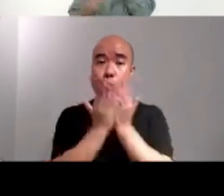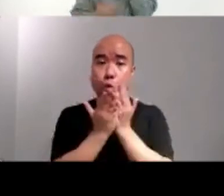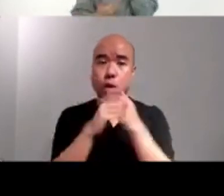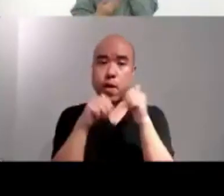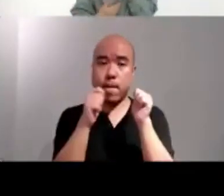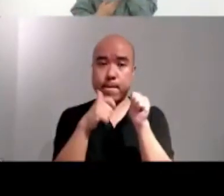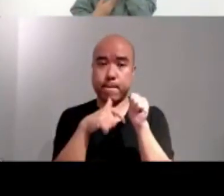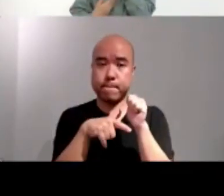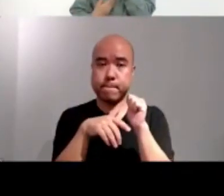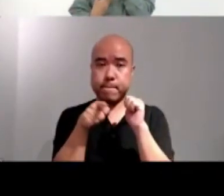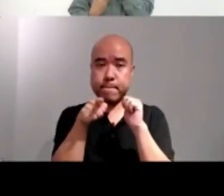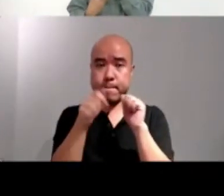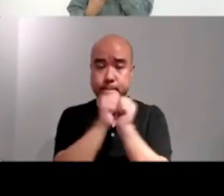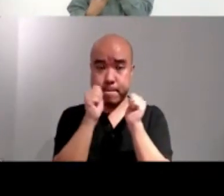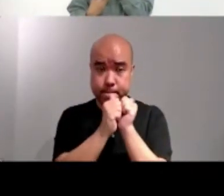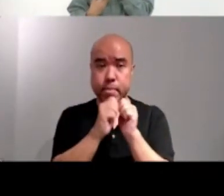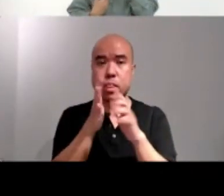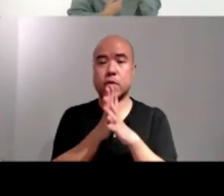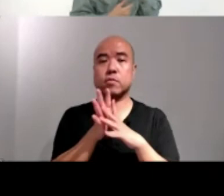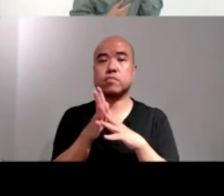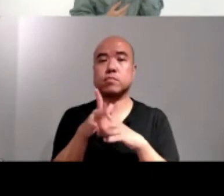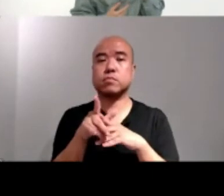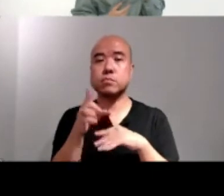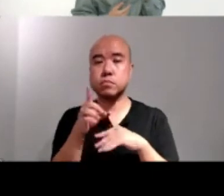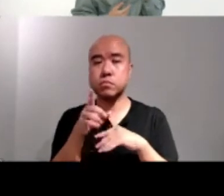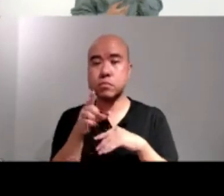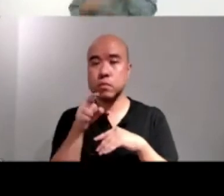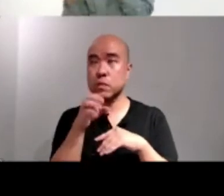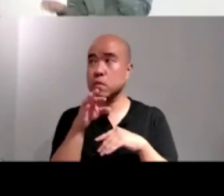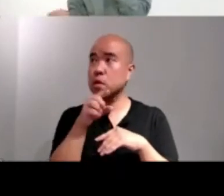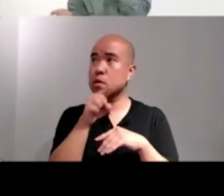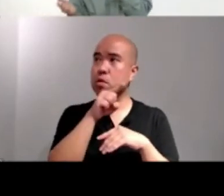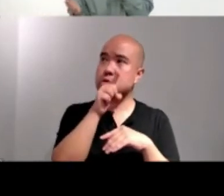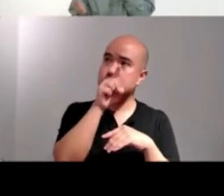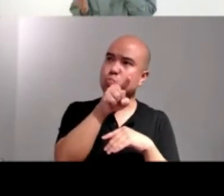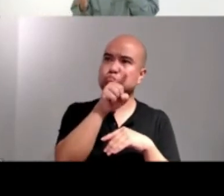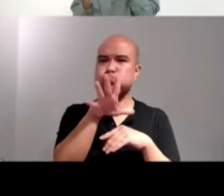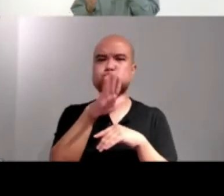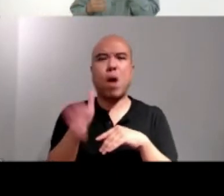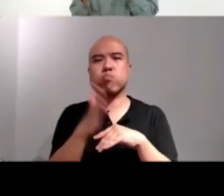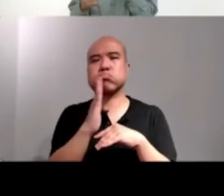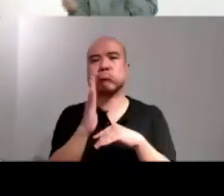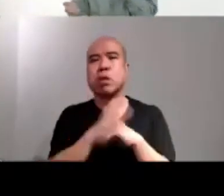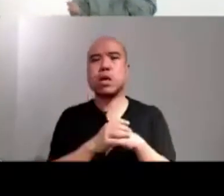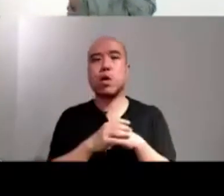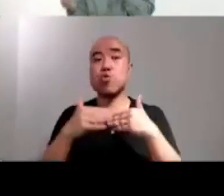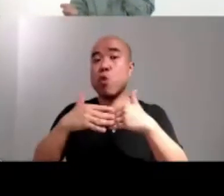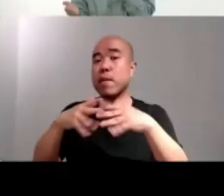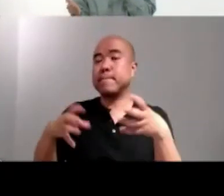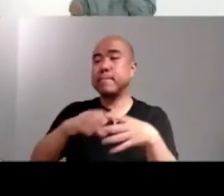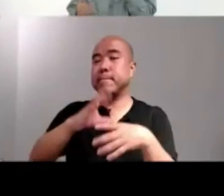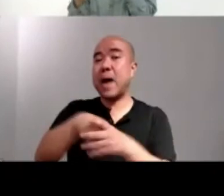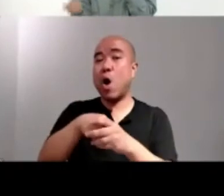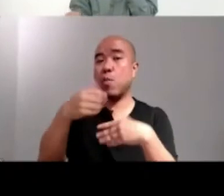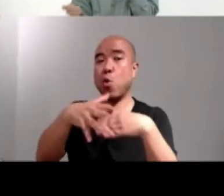我哋其實海外都有係咪45万啊？過咗45万 fans 係啦。咁45万 fans 來自邊度